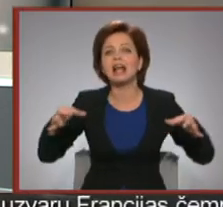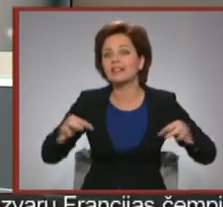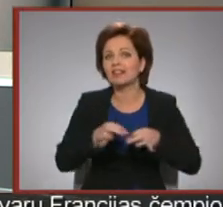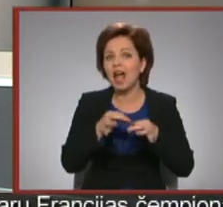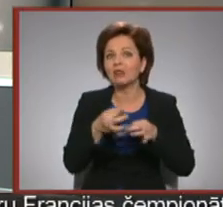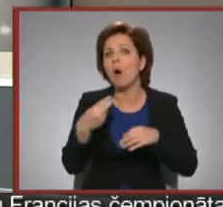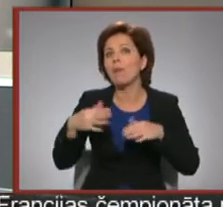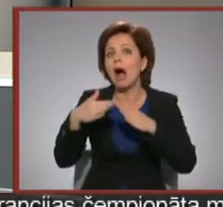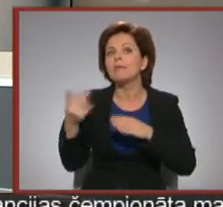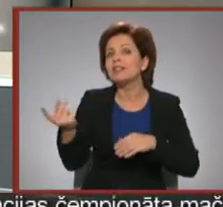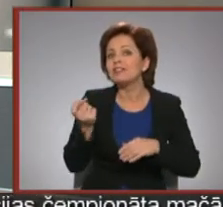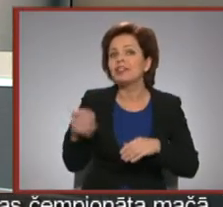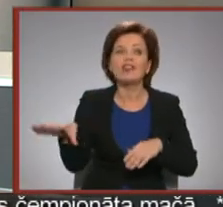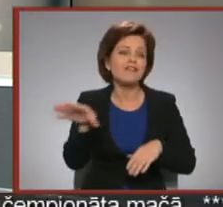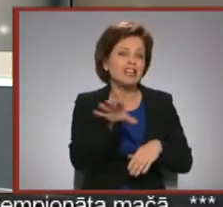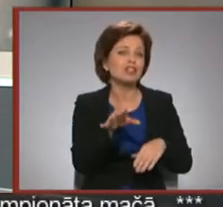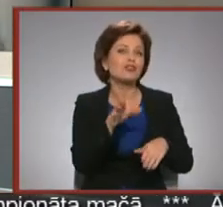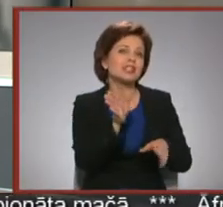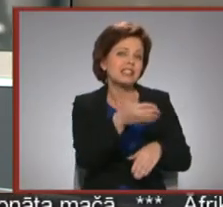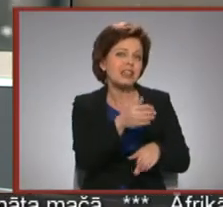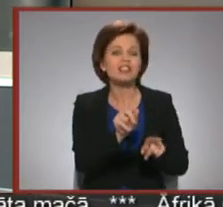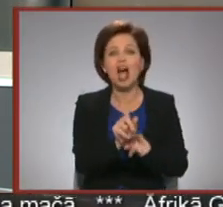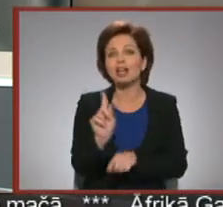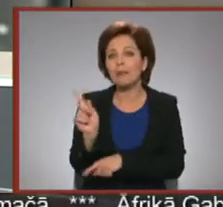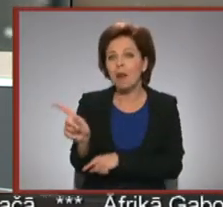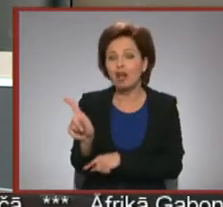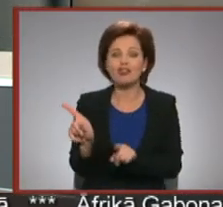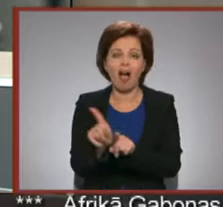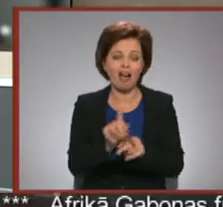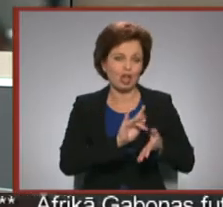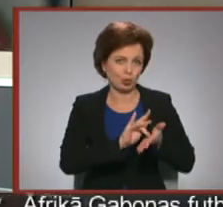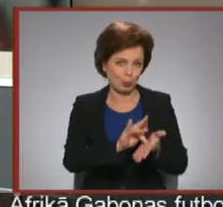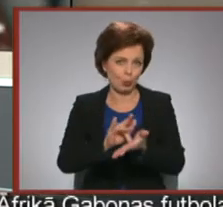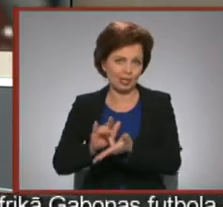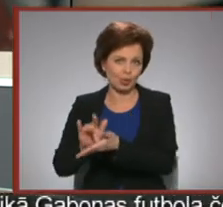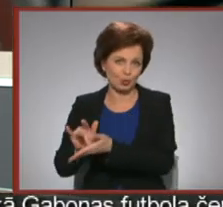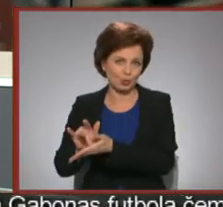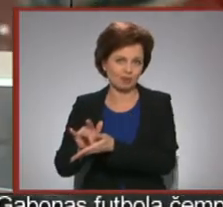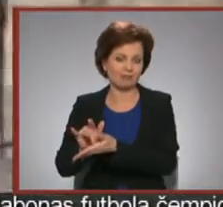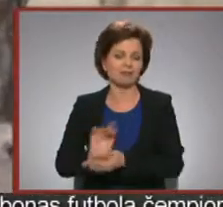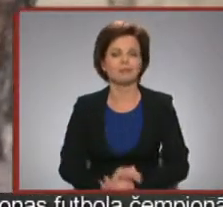izvilinājušas visus, gan zivis, gan makšķerniekus, gan turistus un turpina Skruntes televīzija.